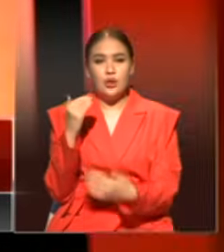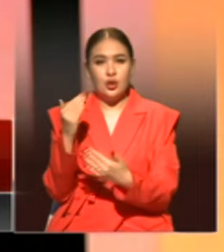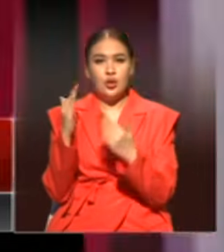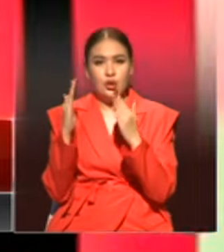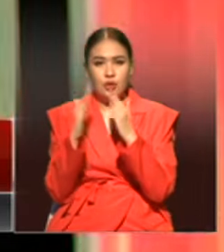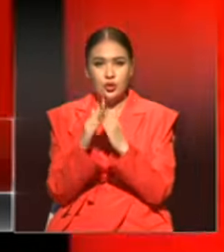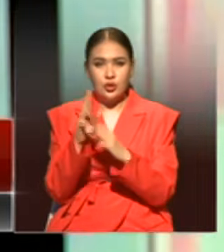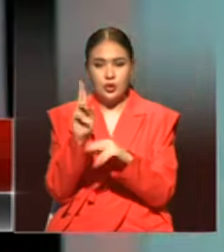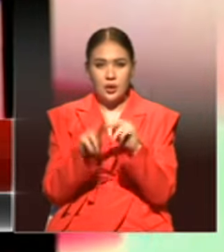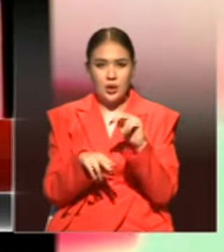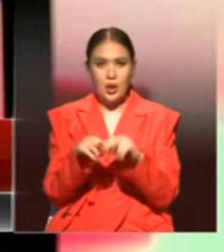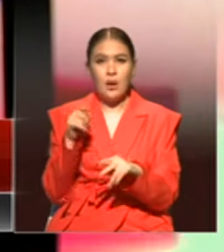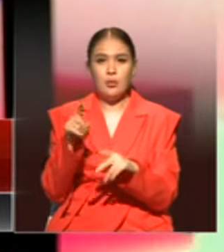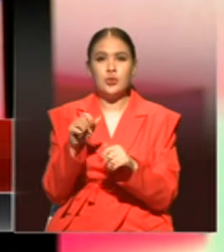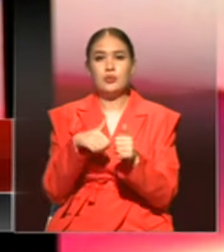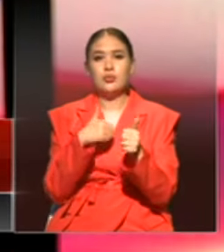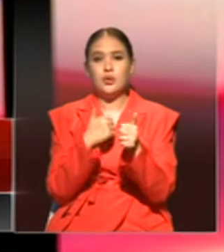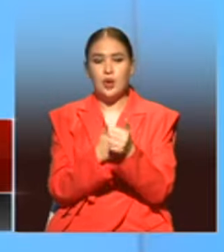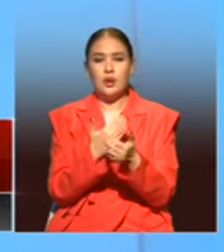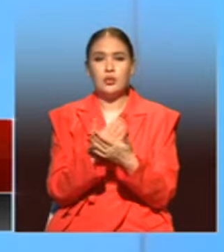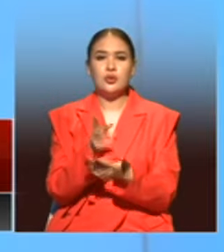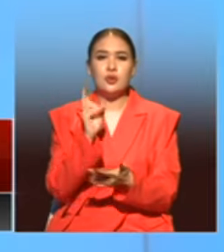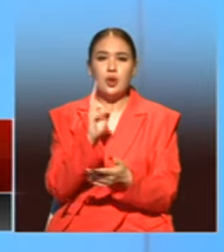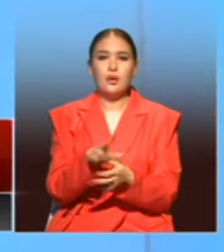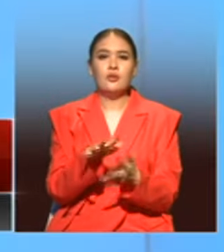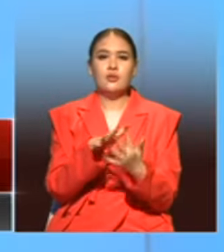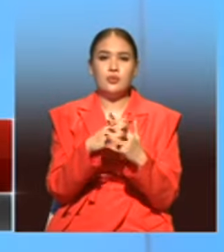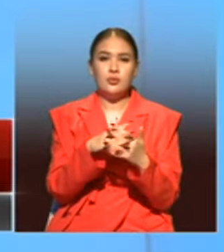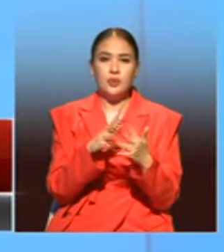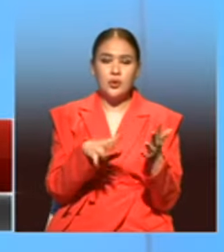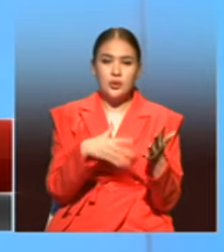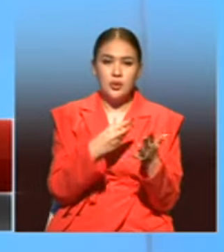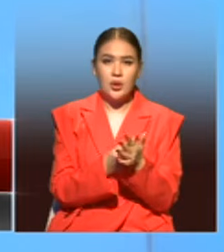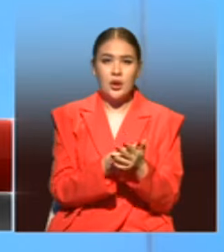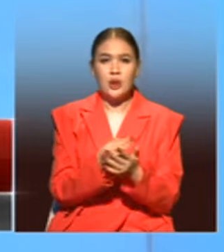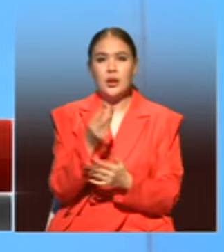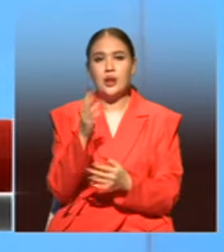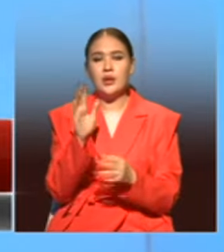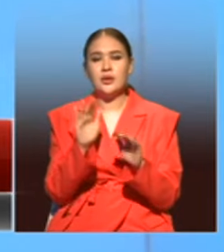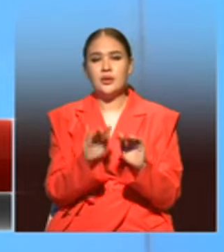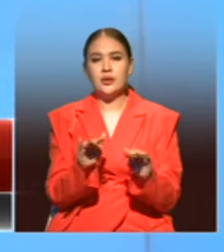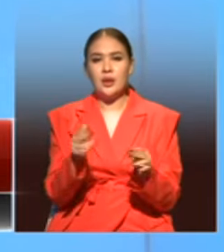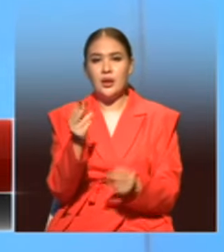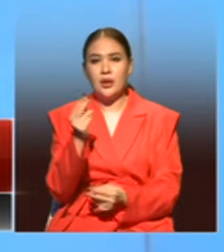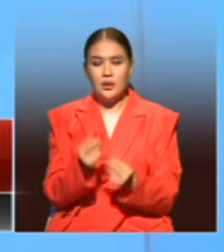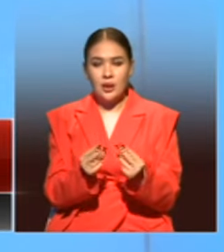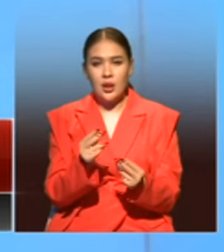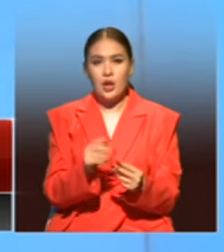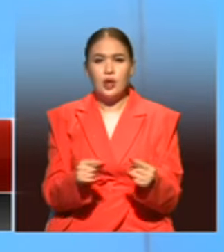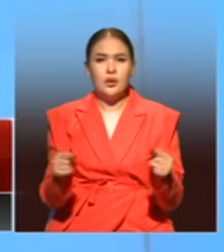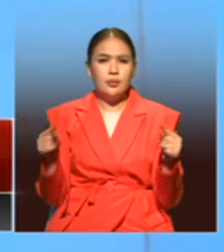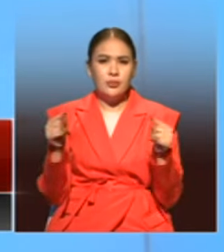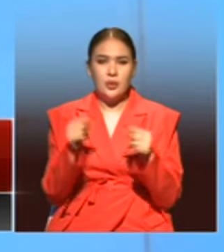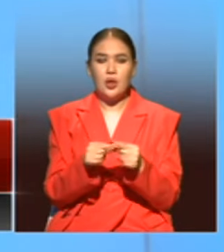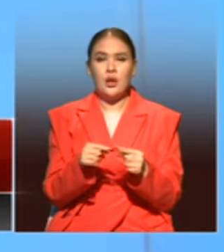потом подрядчиктері болады. Біреуіне там футбольный поле бөлініп береді, біреуге детский игровой площадки сал деп. Бірақ оған нақты белгілі бір